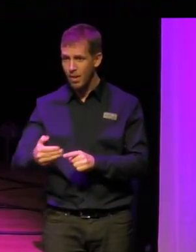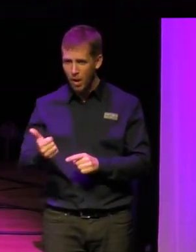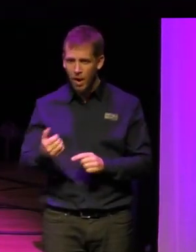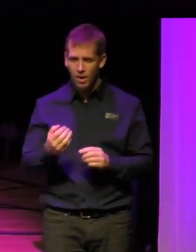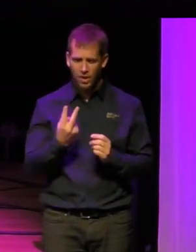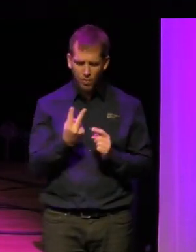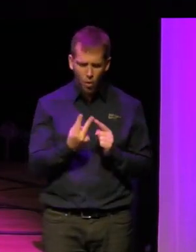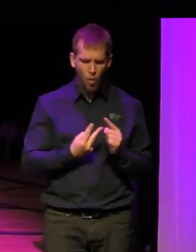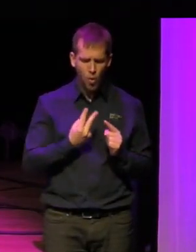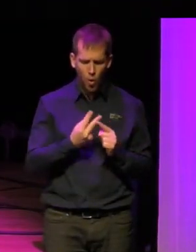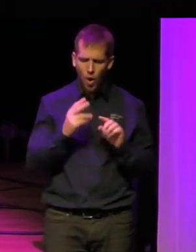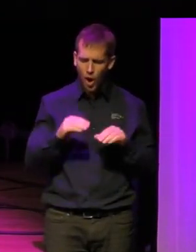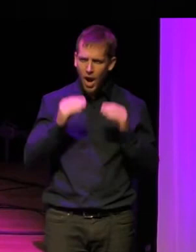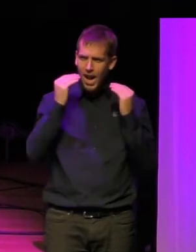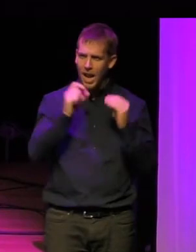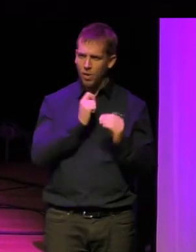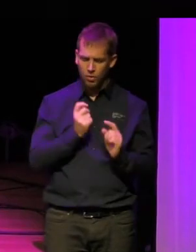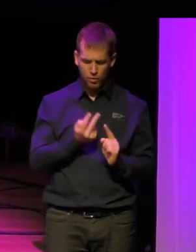i 2 år.